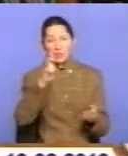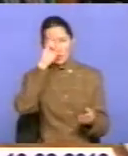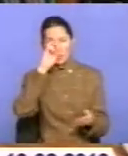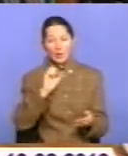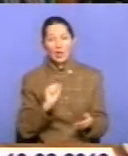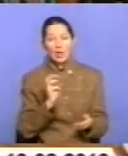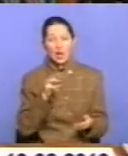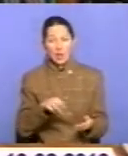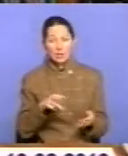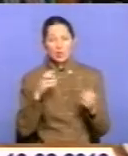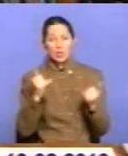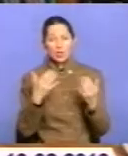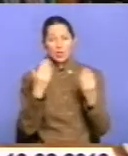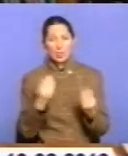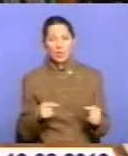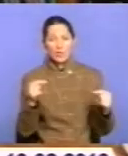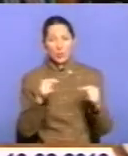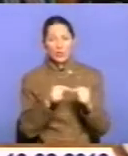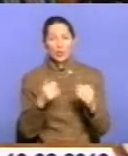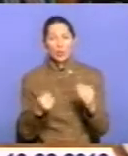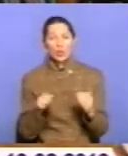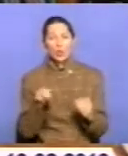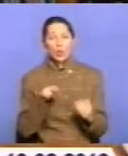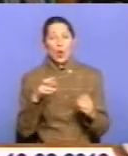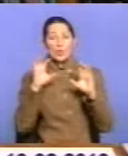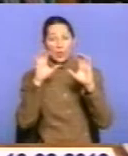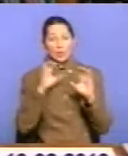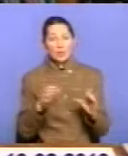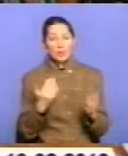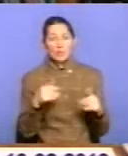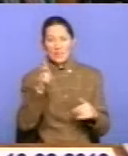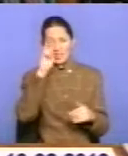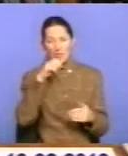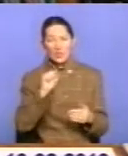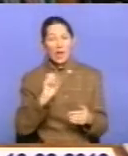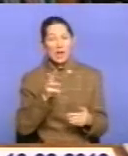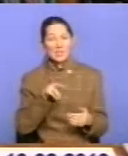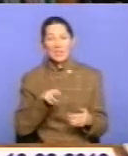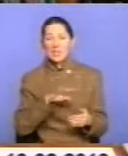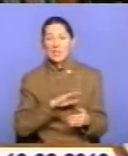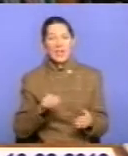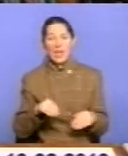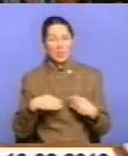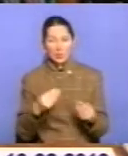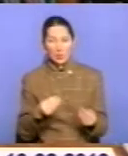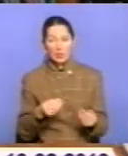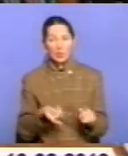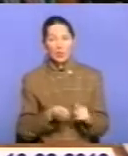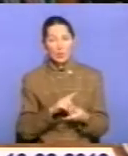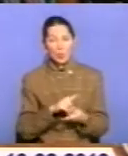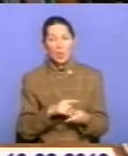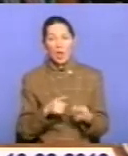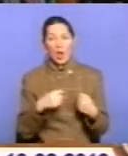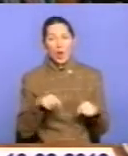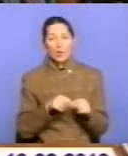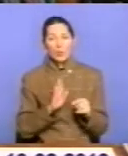сьогоднішній день, відповідно до законодавства, вже державні акти не видаватимуться, натомість органи державної реєстрації прав будуть